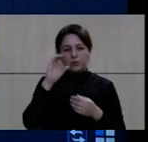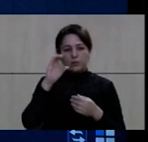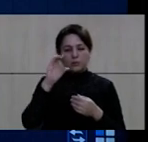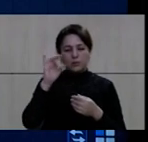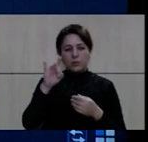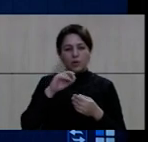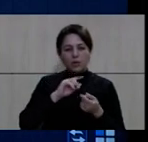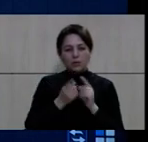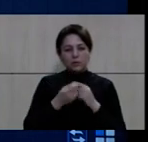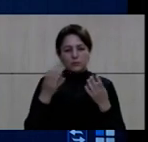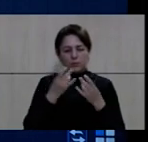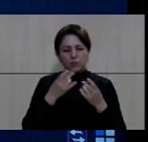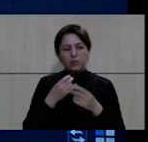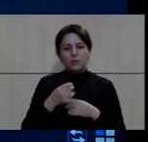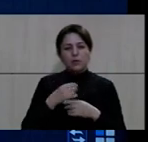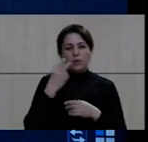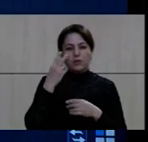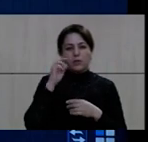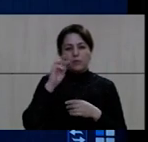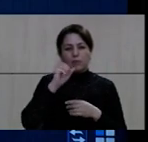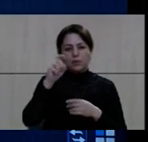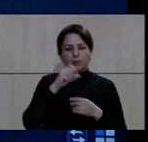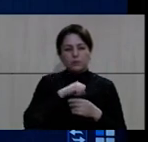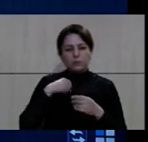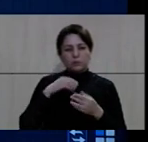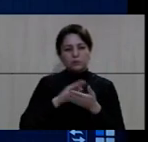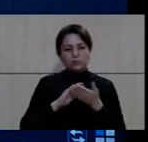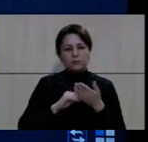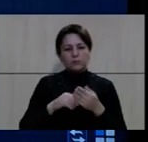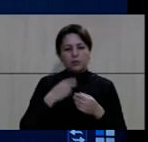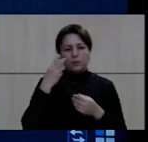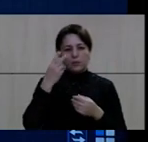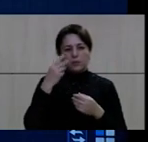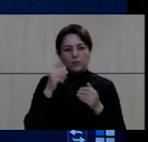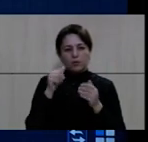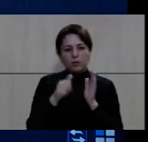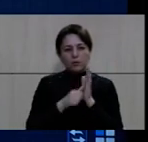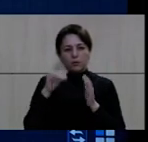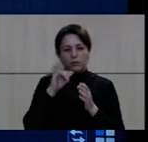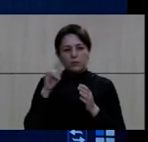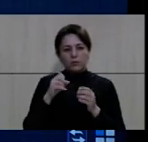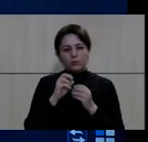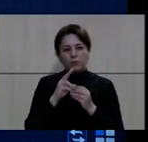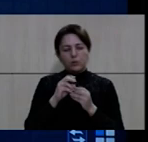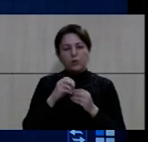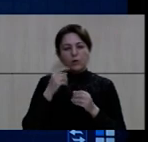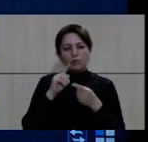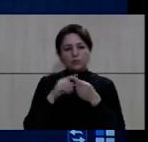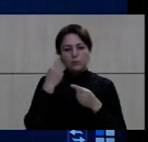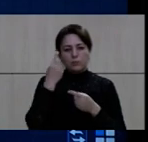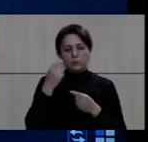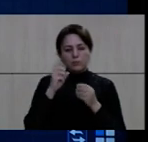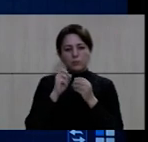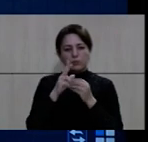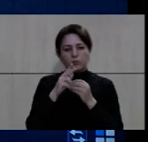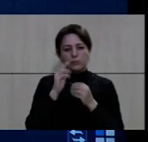olishimiz kerak. 2 maxrajini o'zini yozamiz. 2 ni 6 ga ko'paytirsak 12, 1 ni qo'shsak